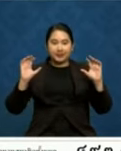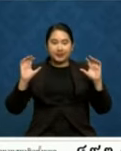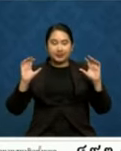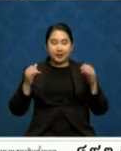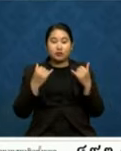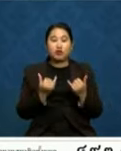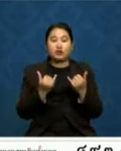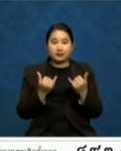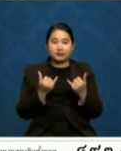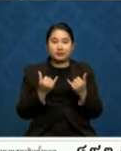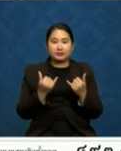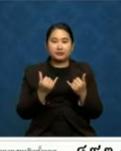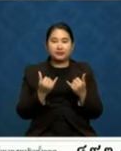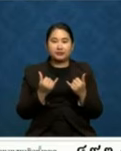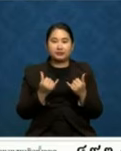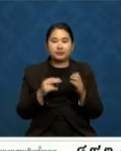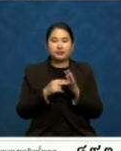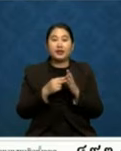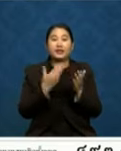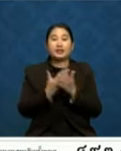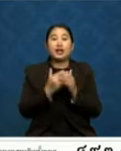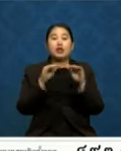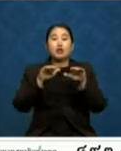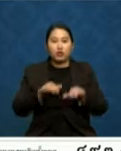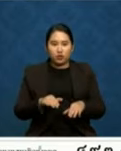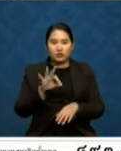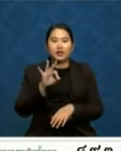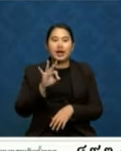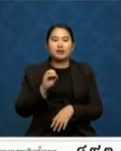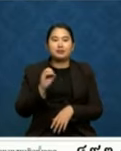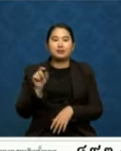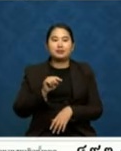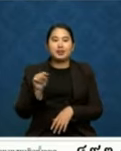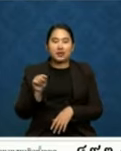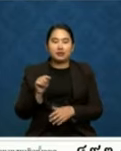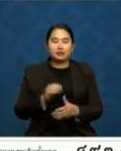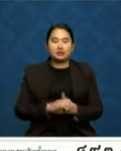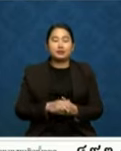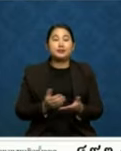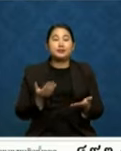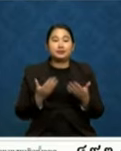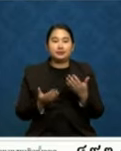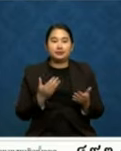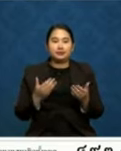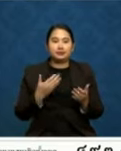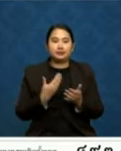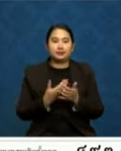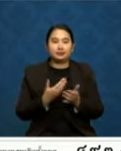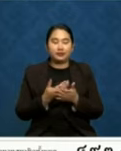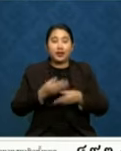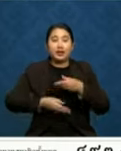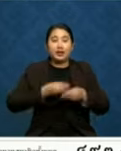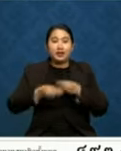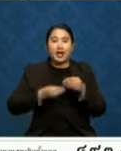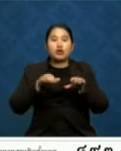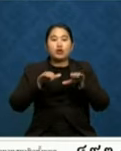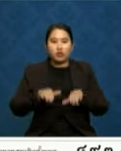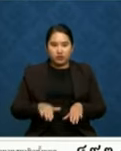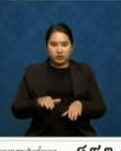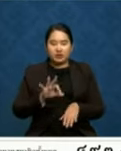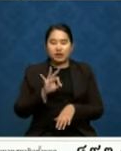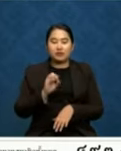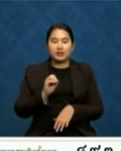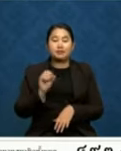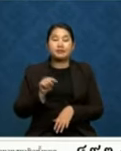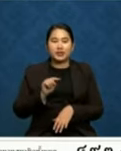ปัจจุบันเนี่ยนะครับถือว่าน้อยลงเนี่ย90กว่าเปอร์เซ็นต์นะครับหรือแม้แต่อัตราการจำหน่ายเนี่ยก็น้อยลงมา90กว่าเปอร์